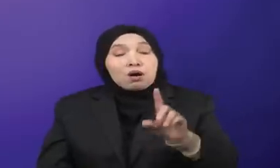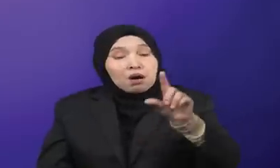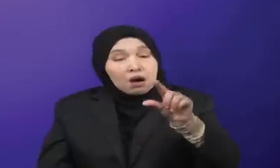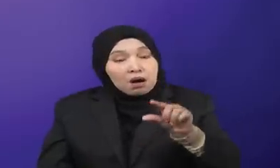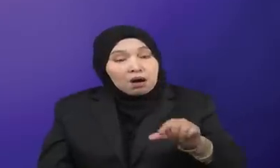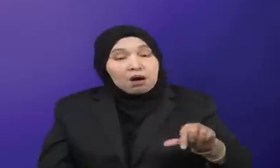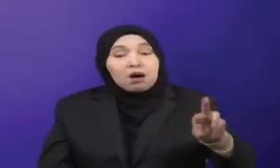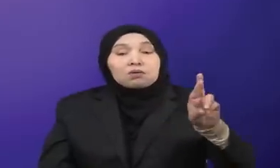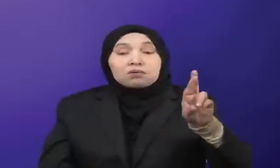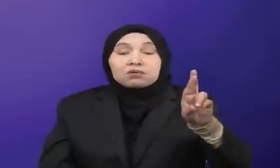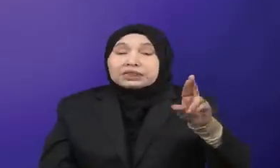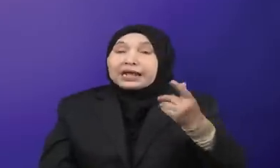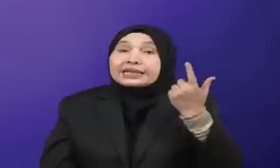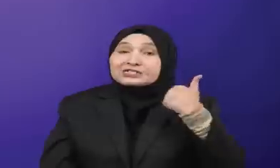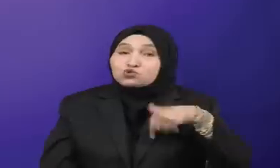sebagaimana